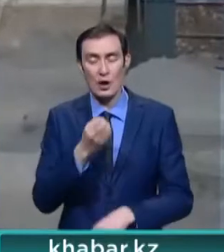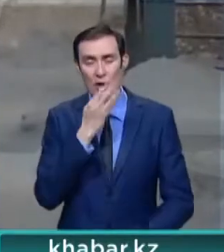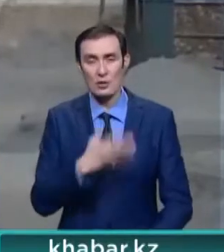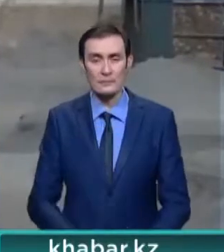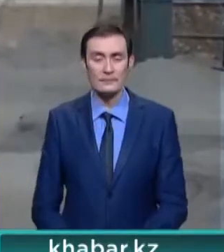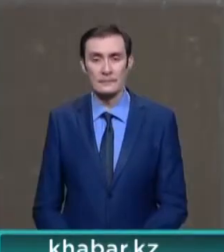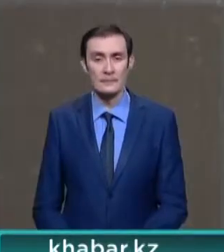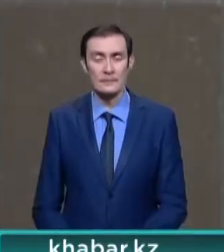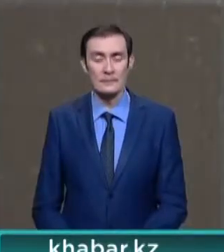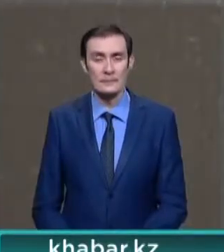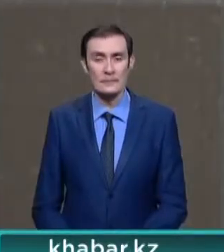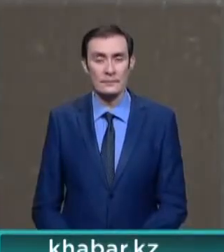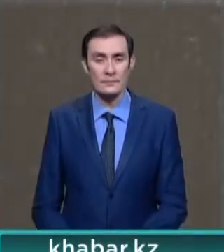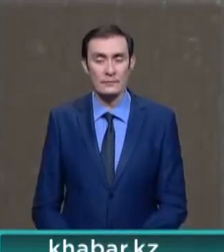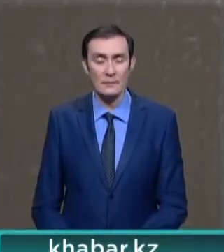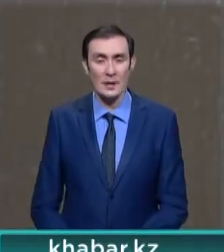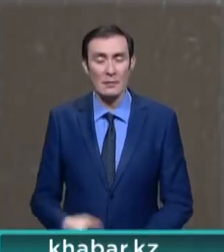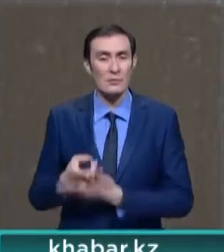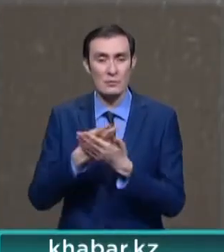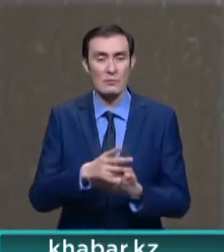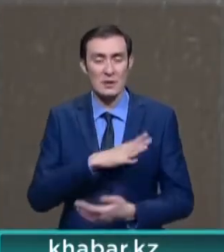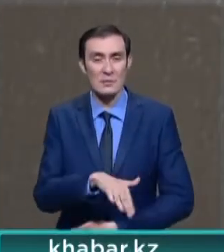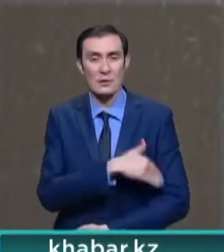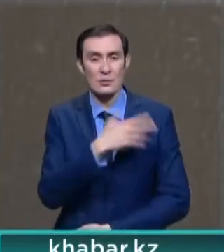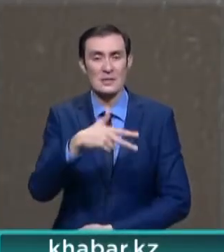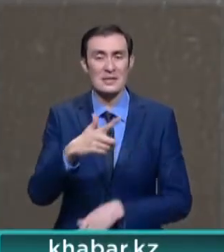хорошо. Поступление было с общепринятой температурой